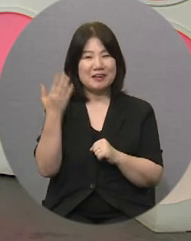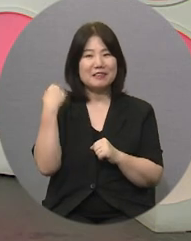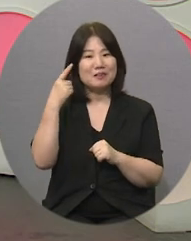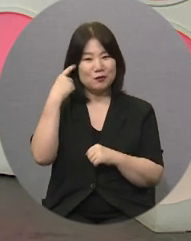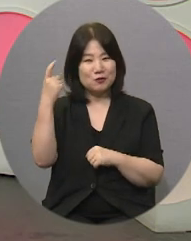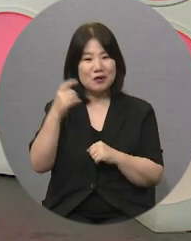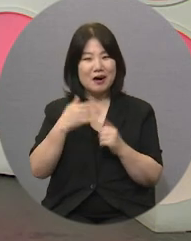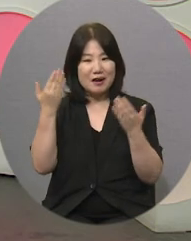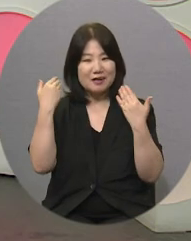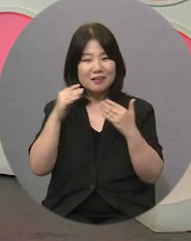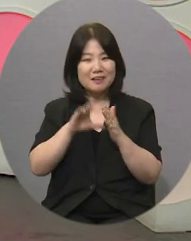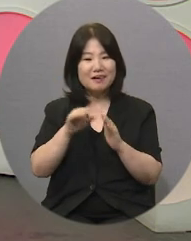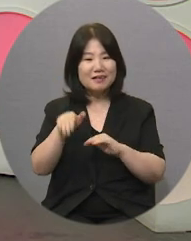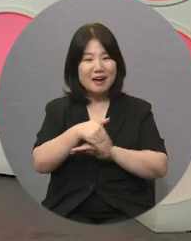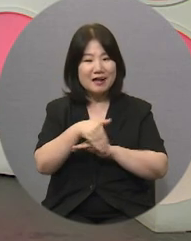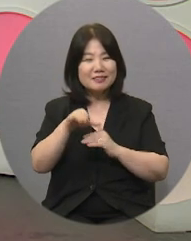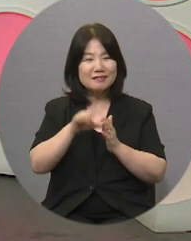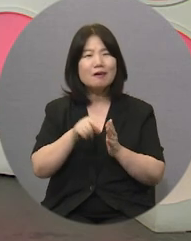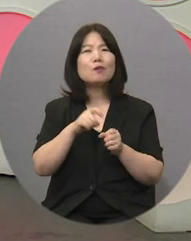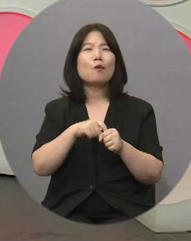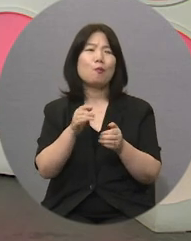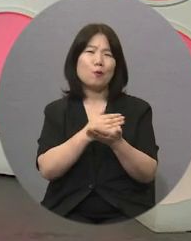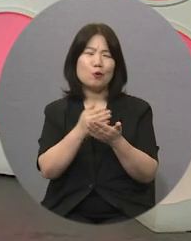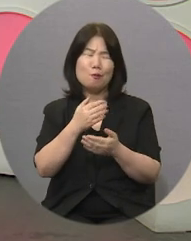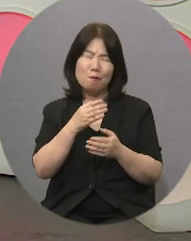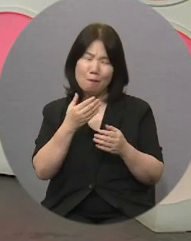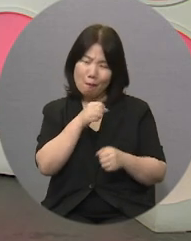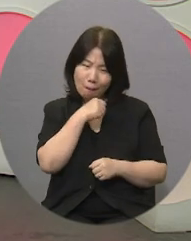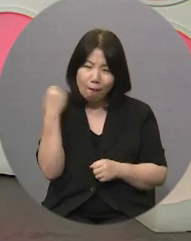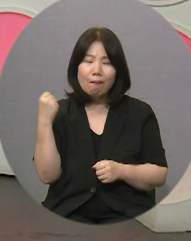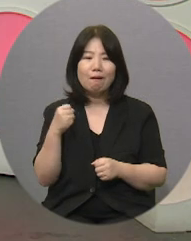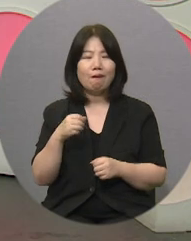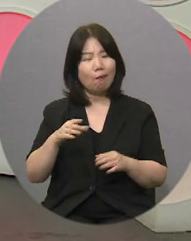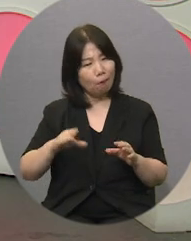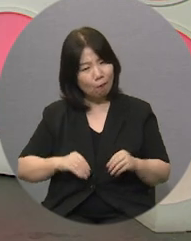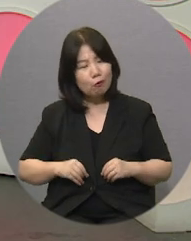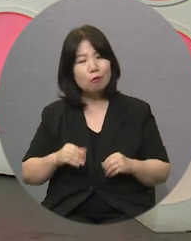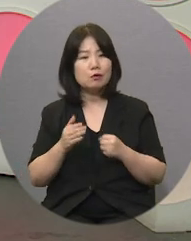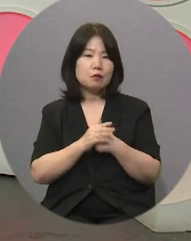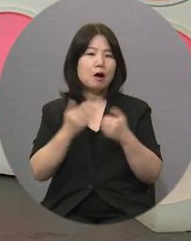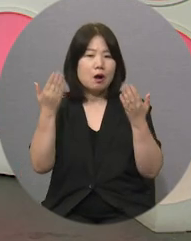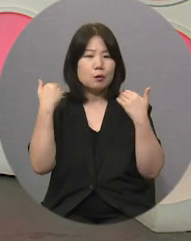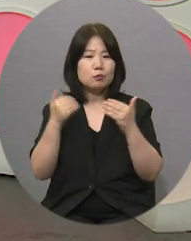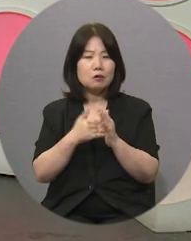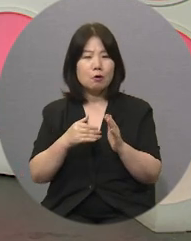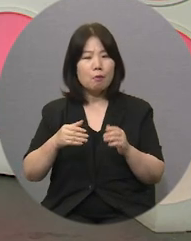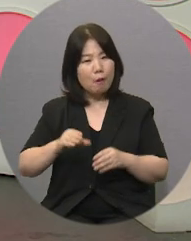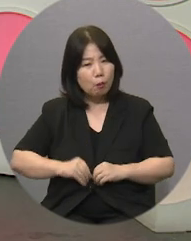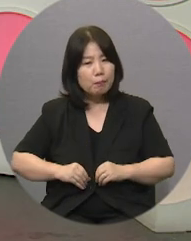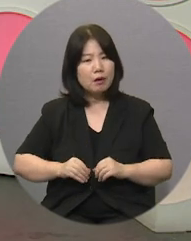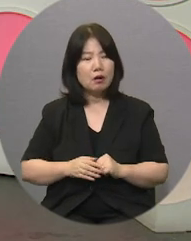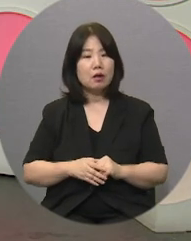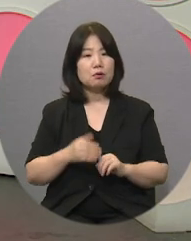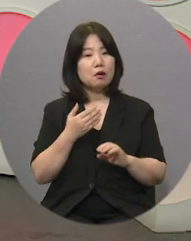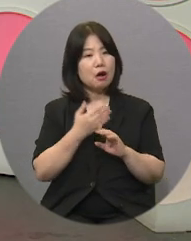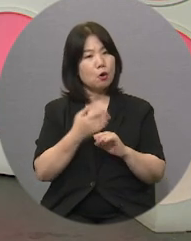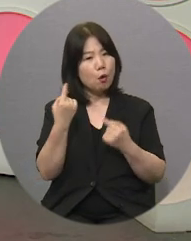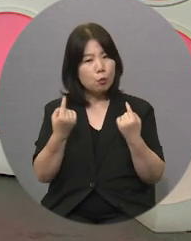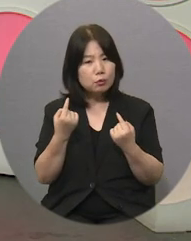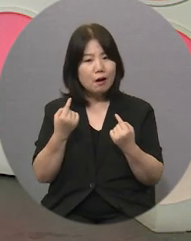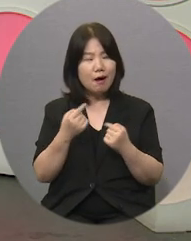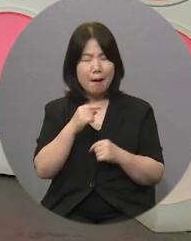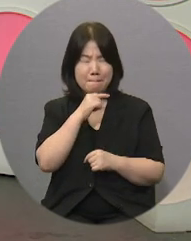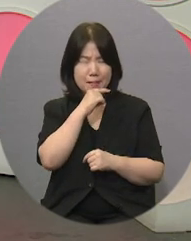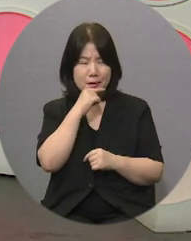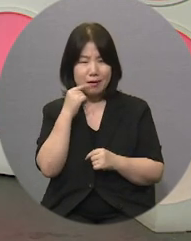학교 다닐 때는 왜 그렇게 떡볶이가 그렇게 좋은지 모르겠어요. 배고프니까 또 이게 학교 끝나면 은근히 또 배고프잖아요. 다른 것들도 있지만 그